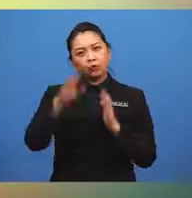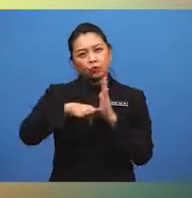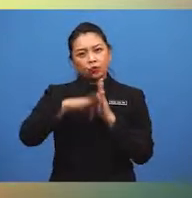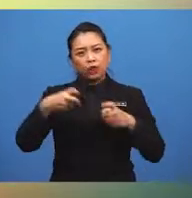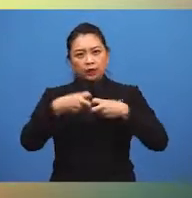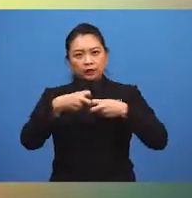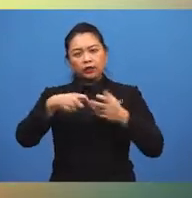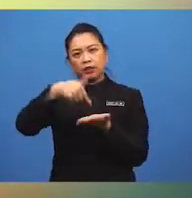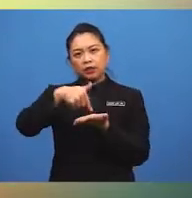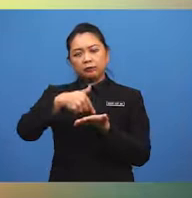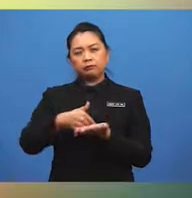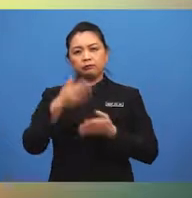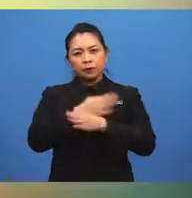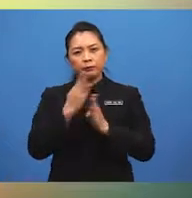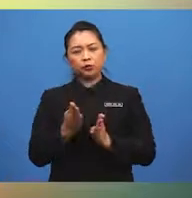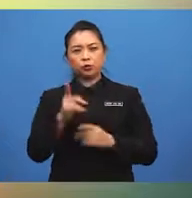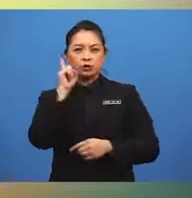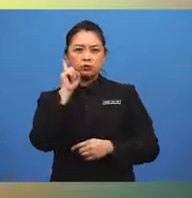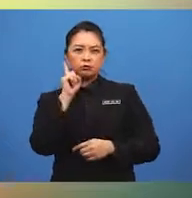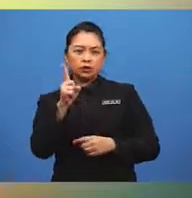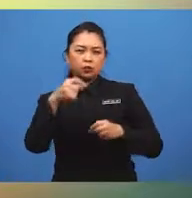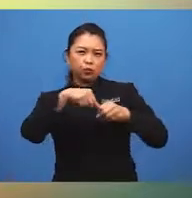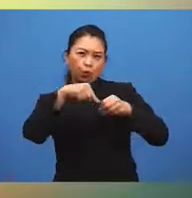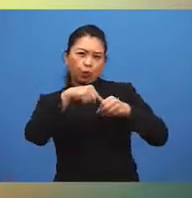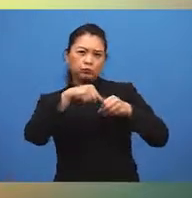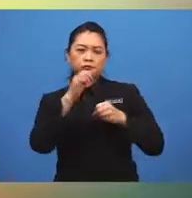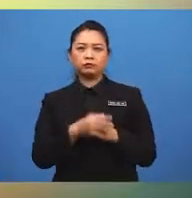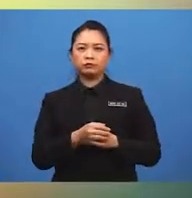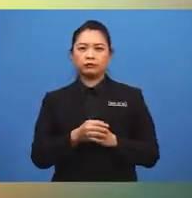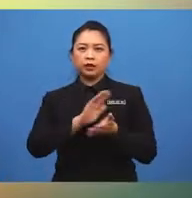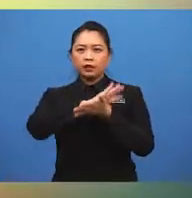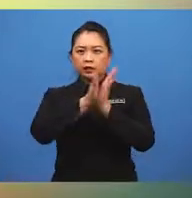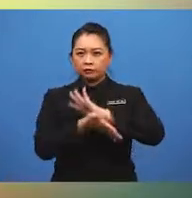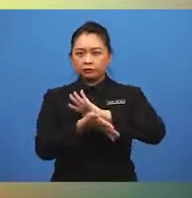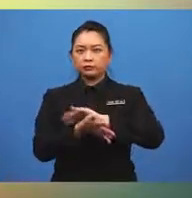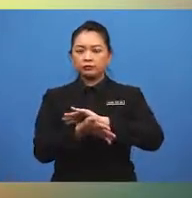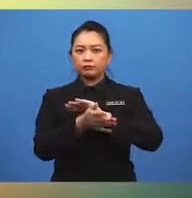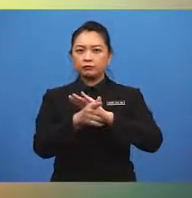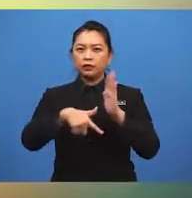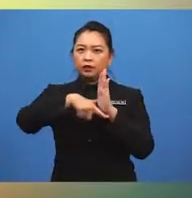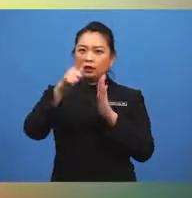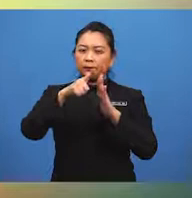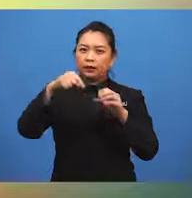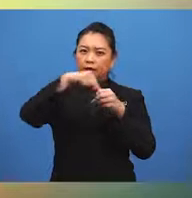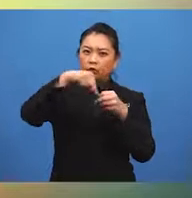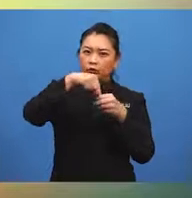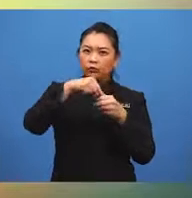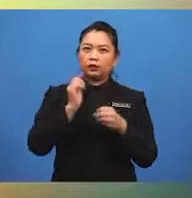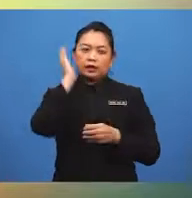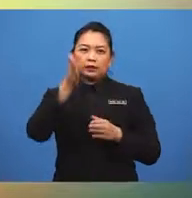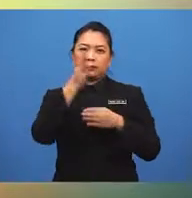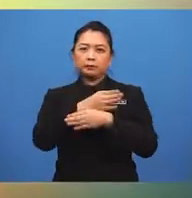Kekurangan elektron ini membentuk suatu lohong. Jadi, lebihan lohong akan